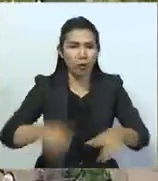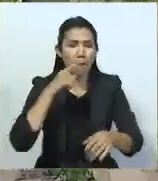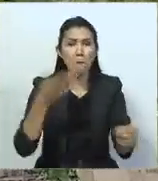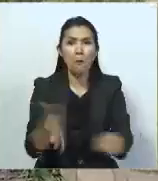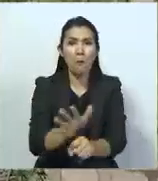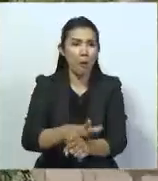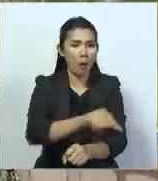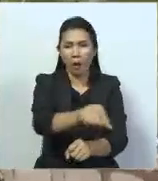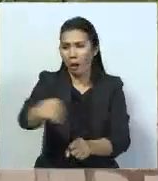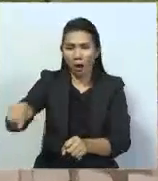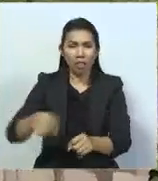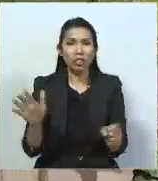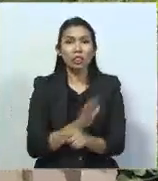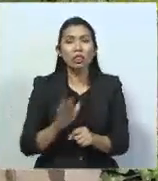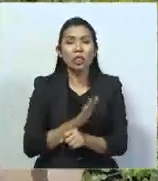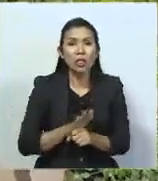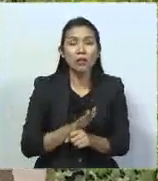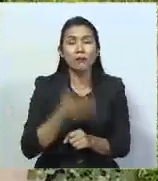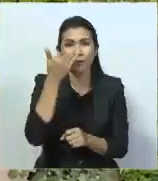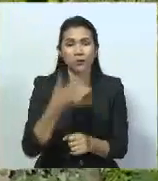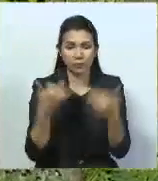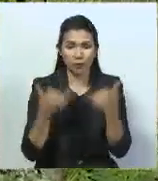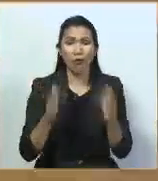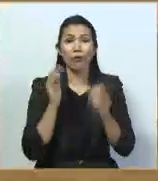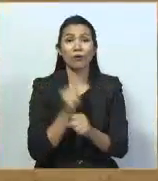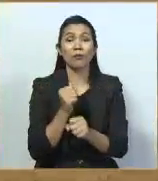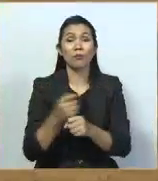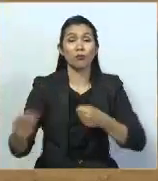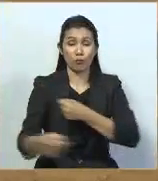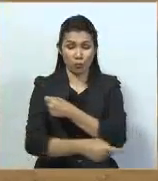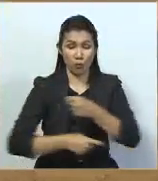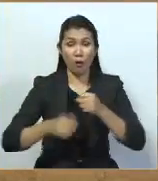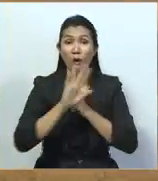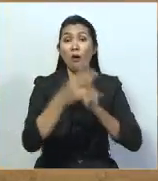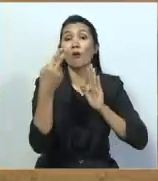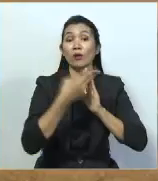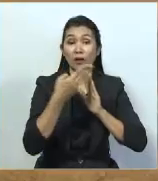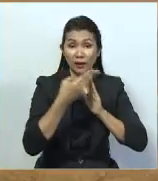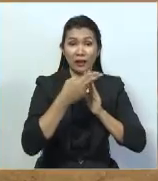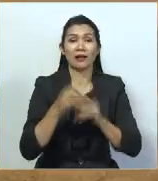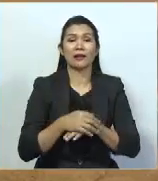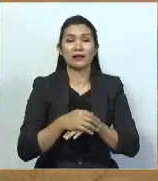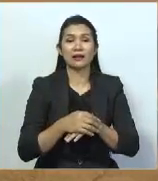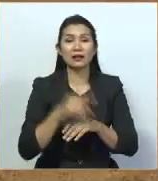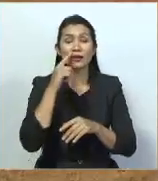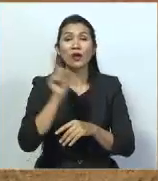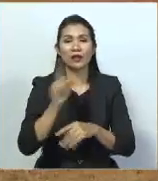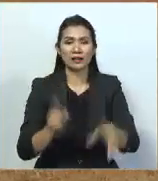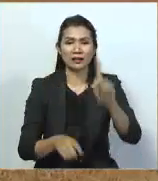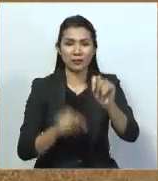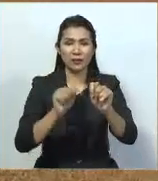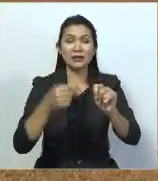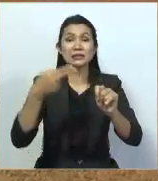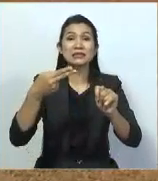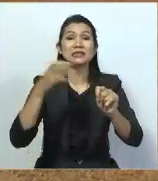การใช้ในการตากข้าวค่ะเพราะว่าช่วงนี้ชาวนาในพื้นที่อำเภอเมืองจังหวัดหนองคายโดยเฉพาะที่เขตตำบลหิน